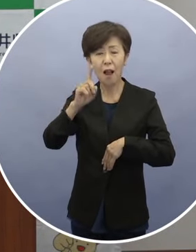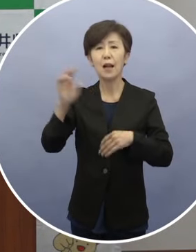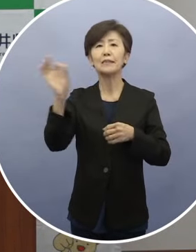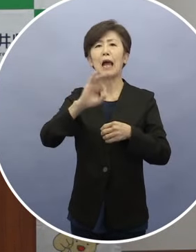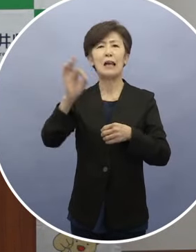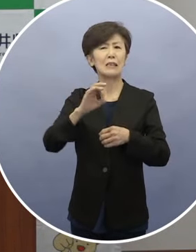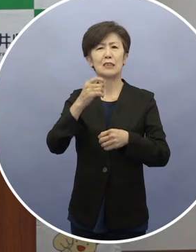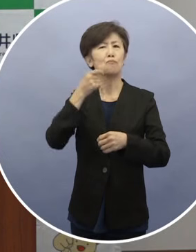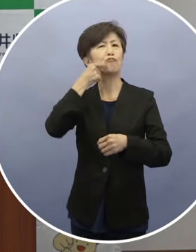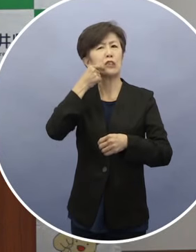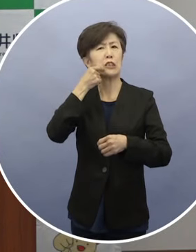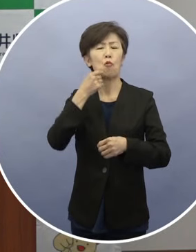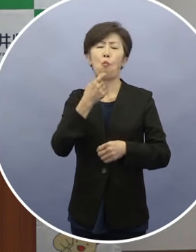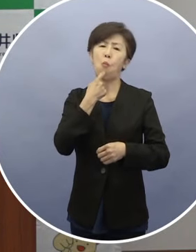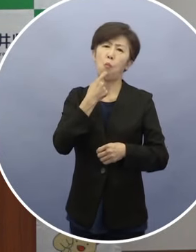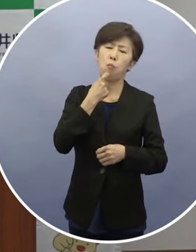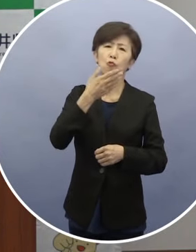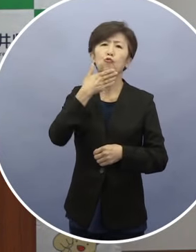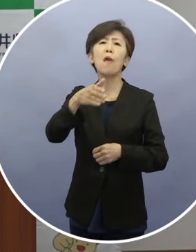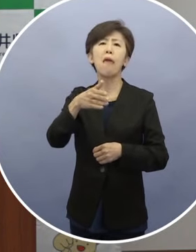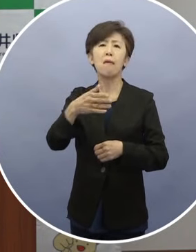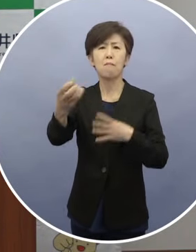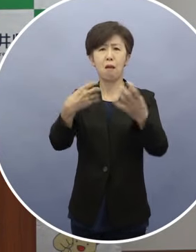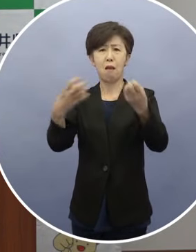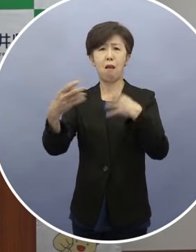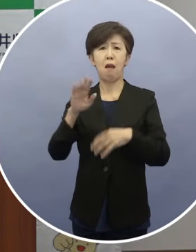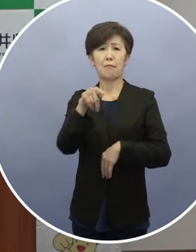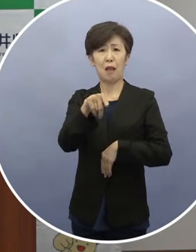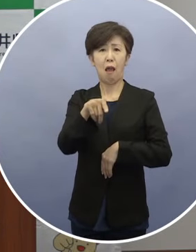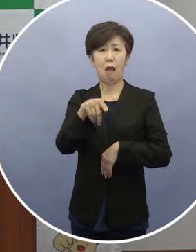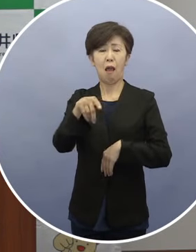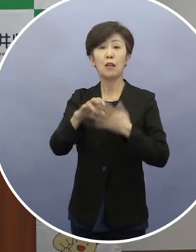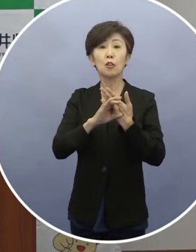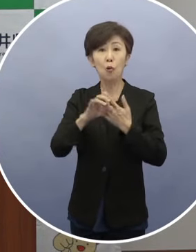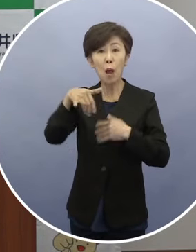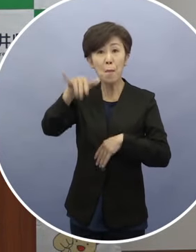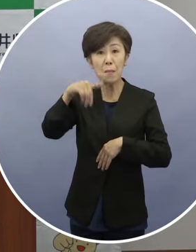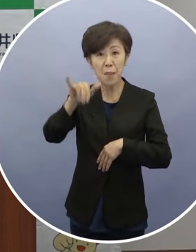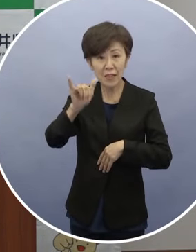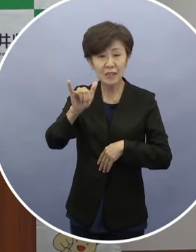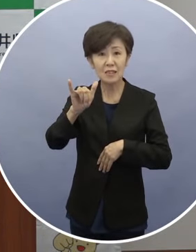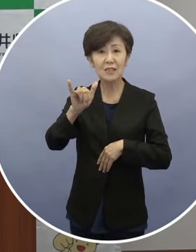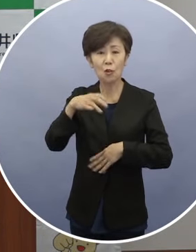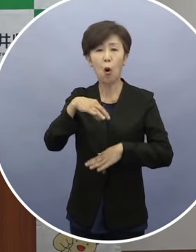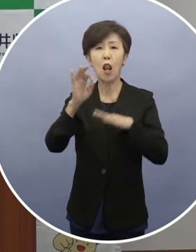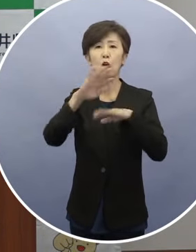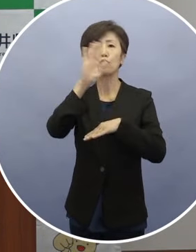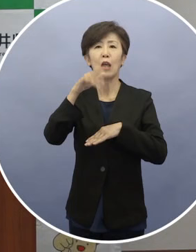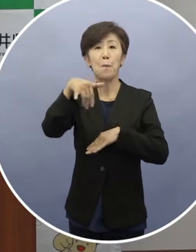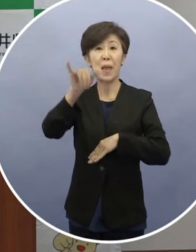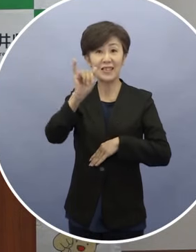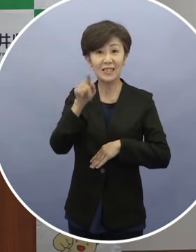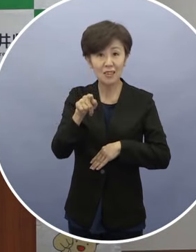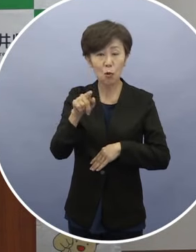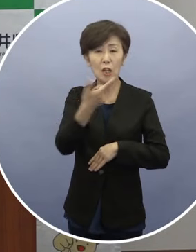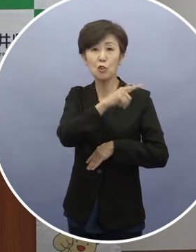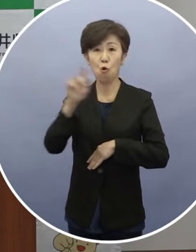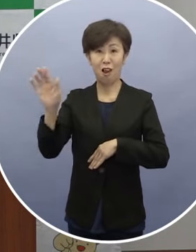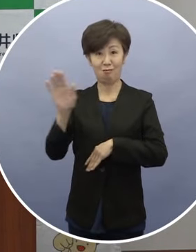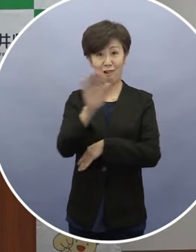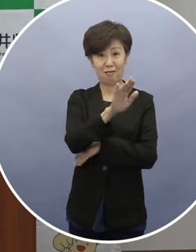悪いというふうに言っていただきまして、ペイペイとかですね、楽天ペイとかいろんなのありますけれども、こうい